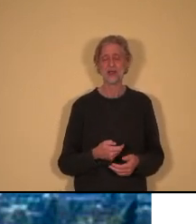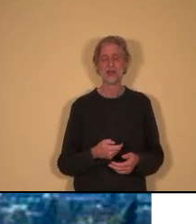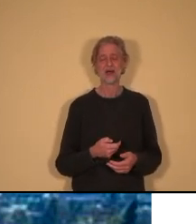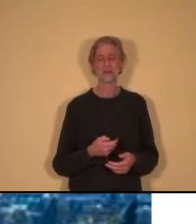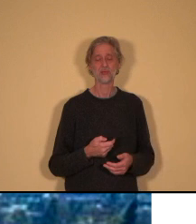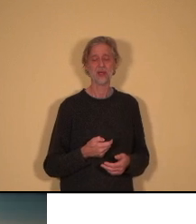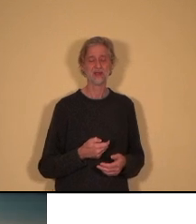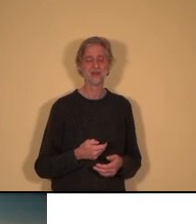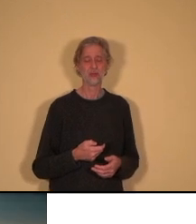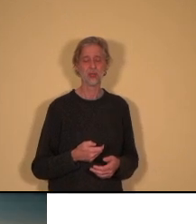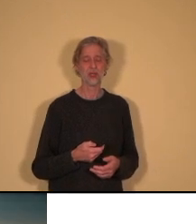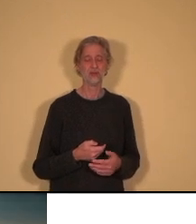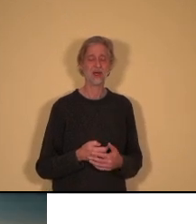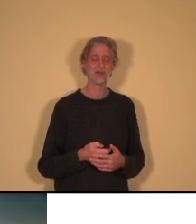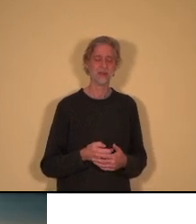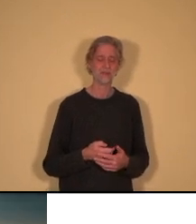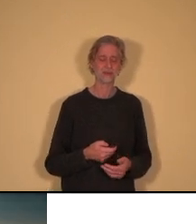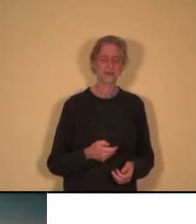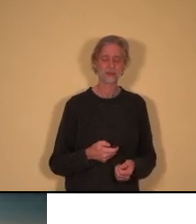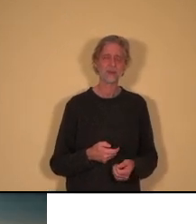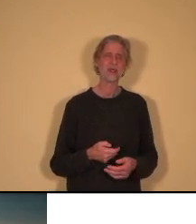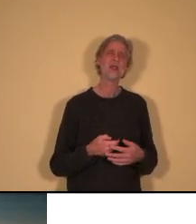der Atmosphäre zu entfernen.